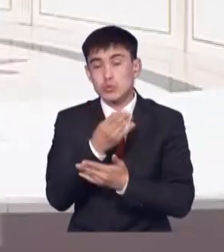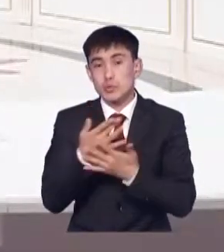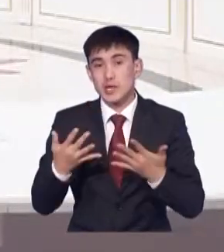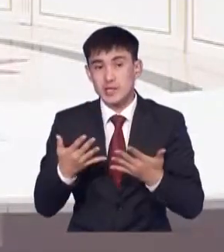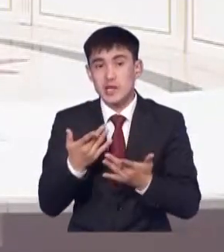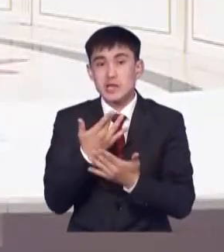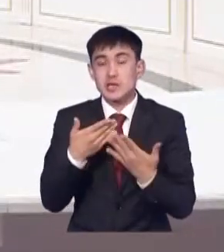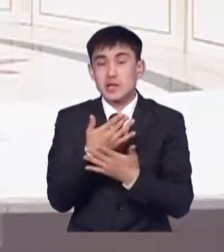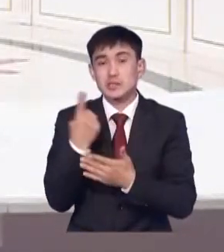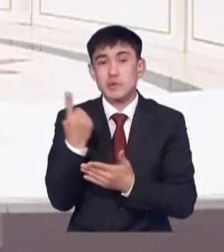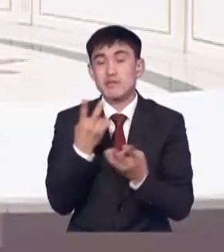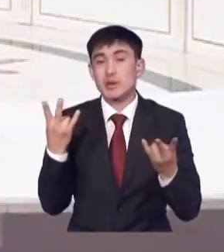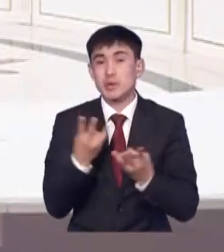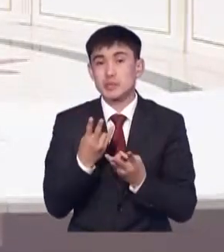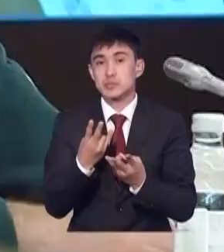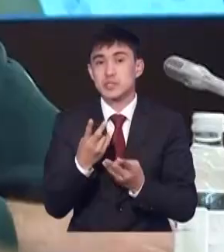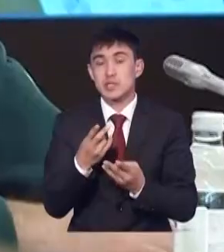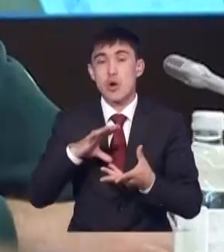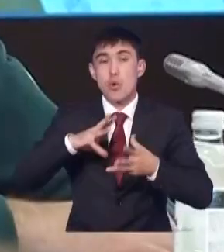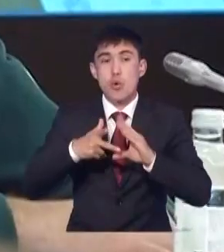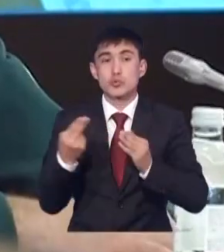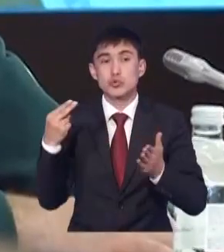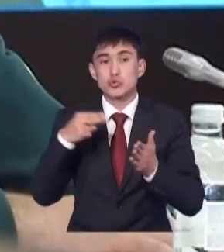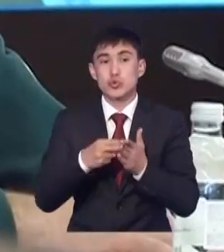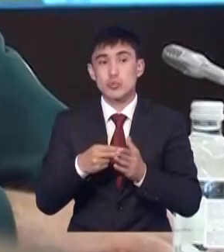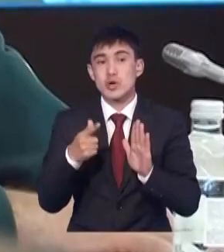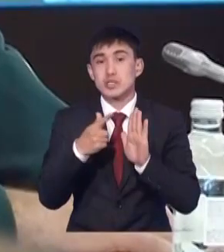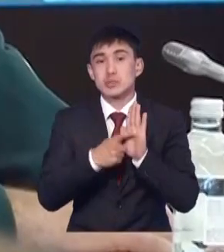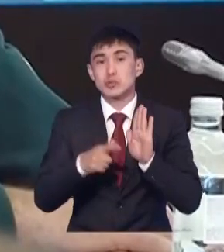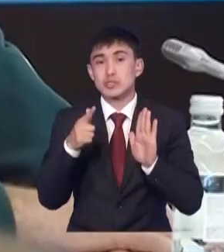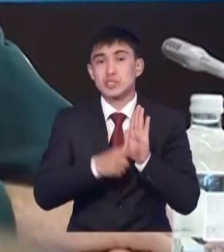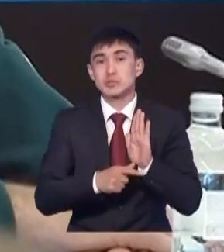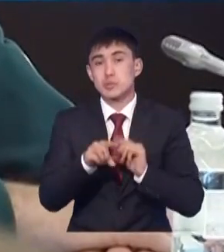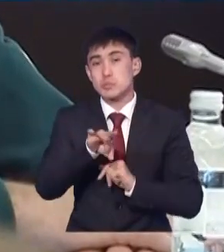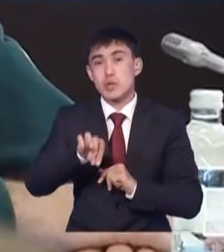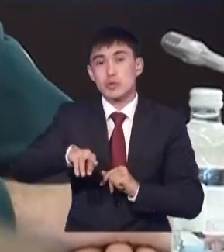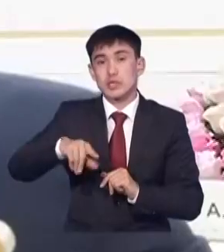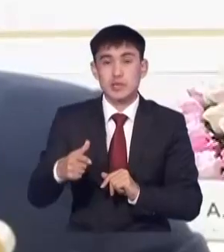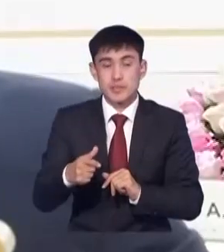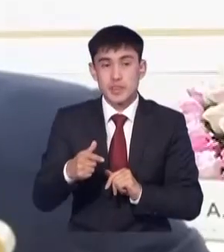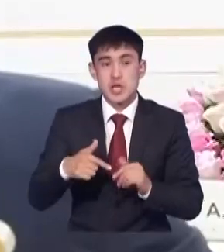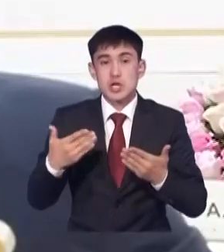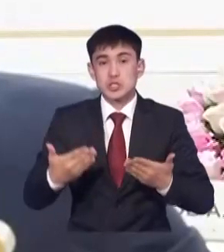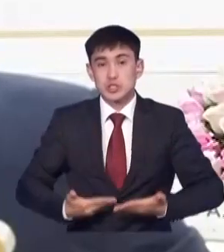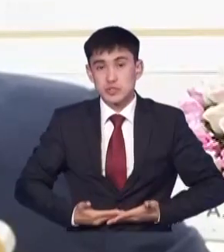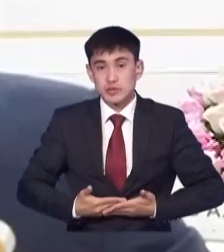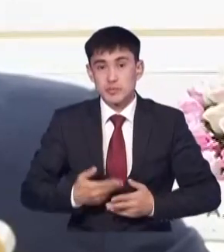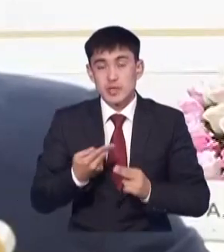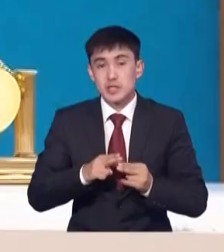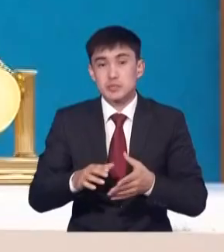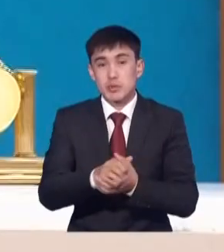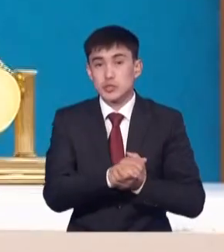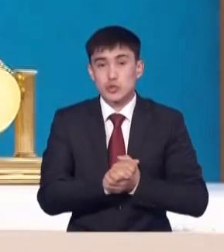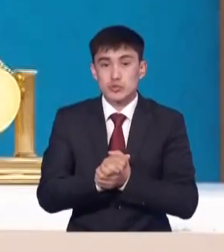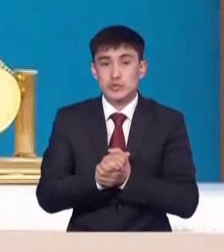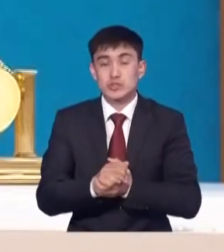питания и товаров первой необходимости на общую сумму около 770 миллионов тенге. Живым олицетворением